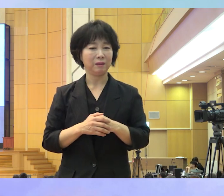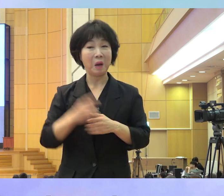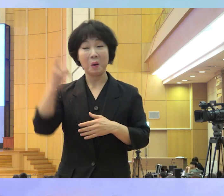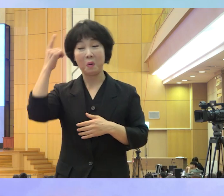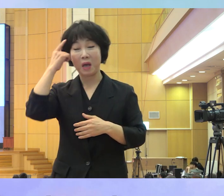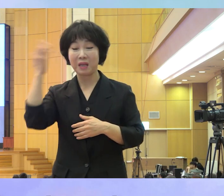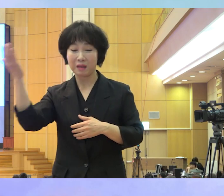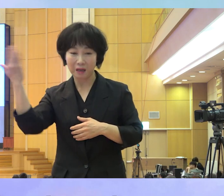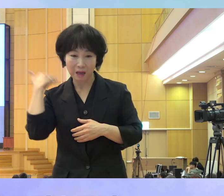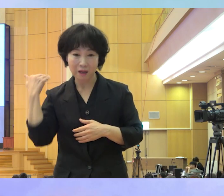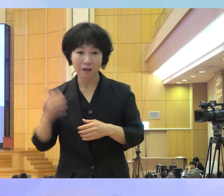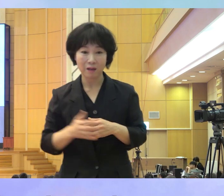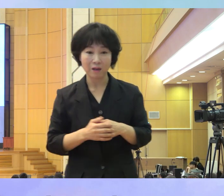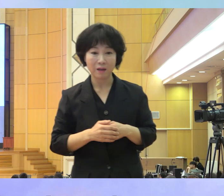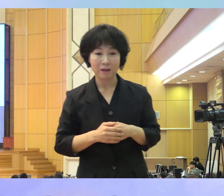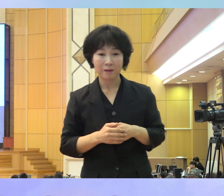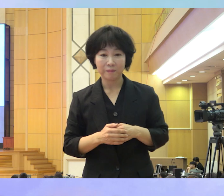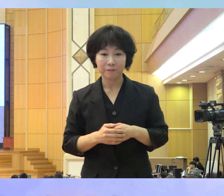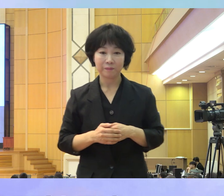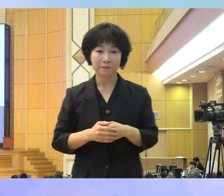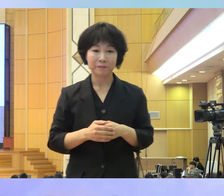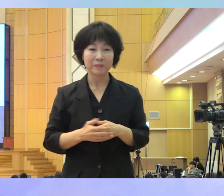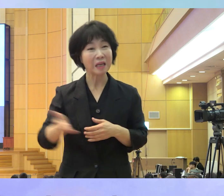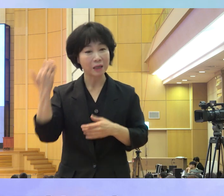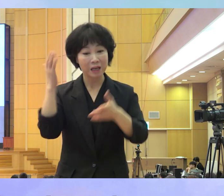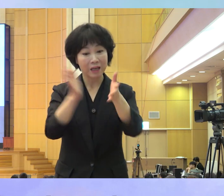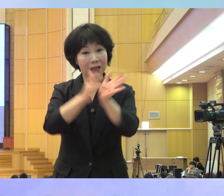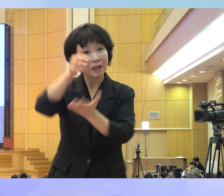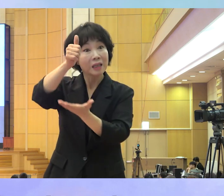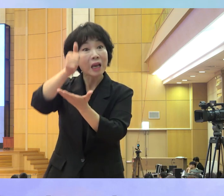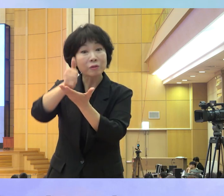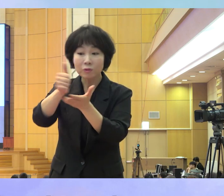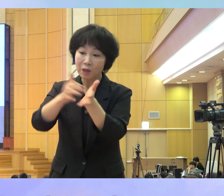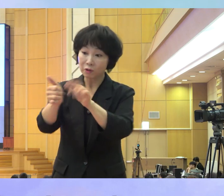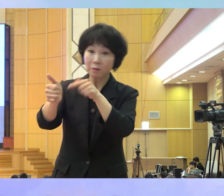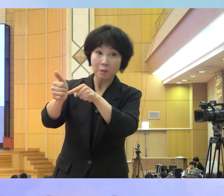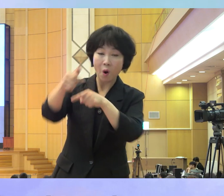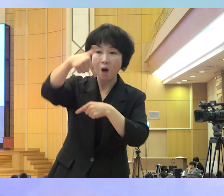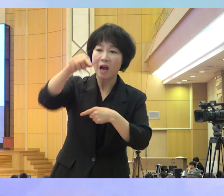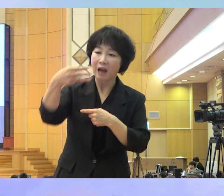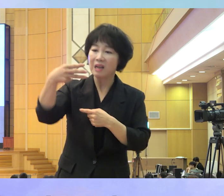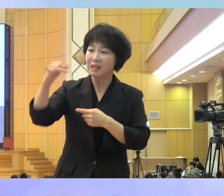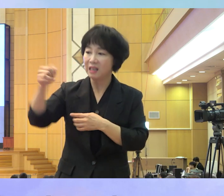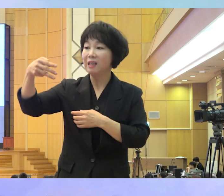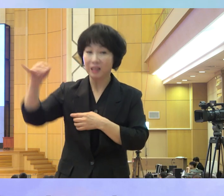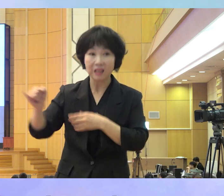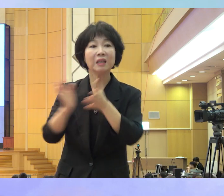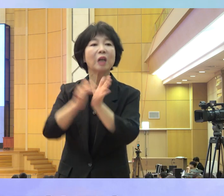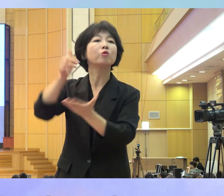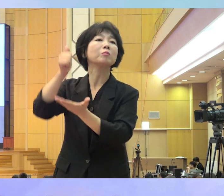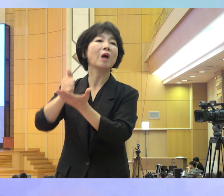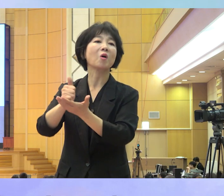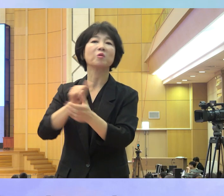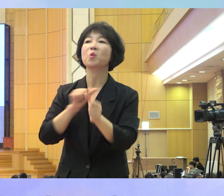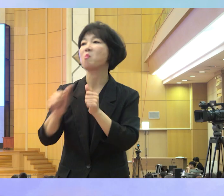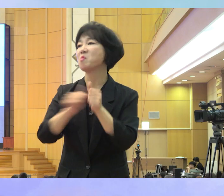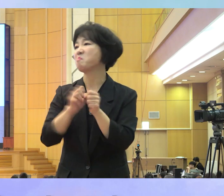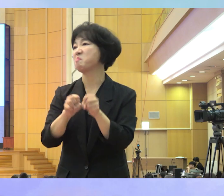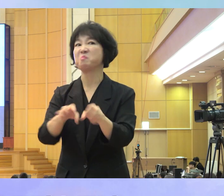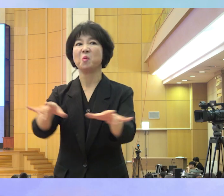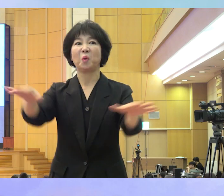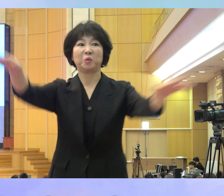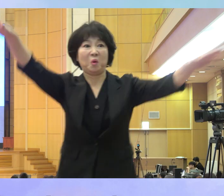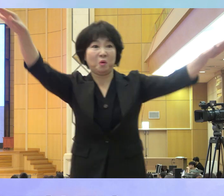당시에 예수님을 가리켜서 갈릴리 예수 그랬거든요. 많은 사람들한테 소문나기를